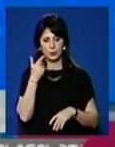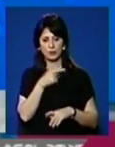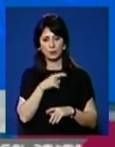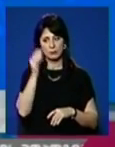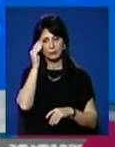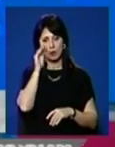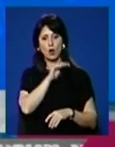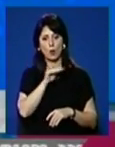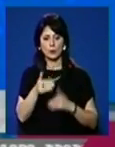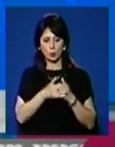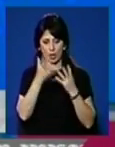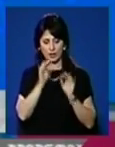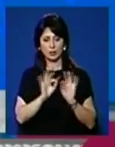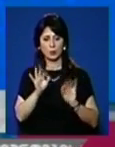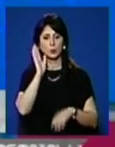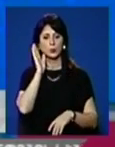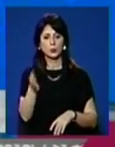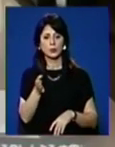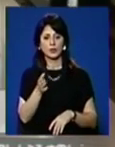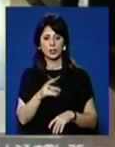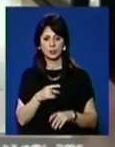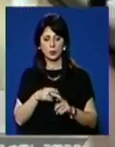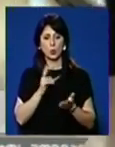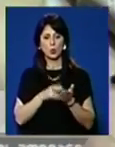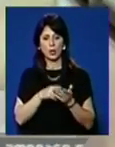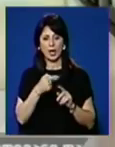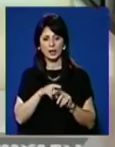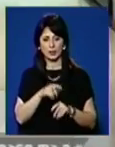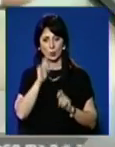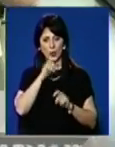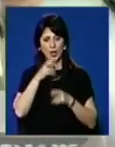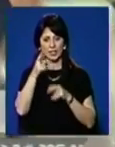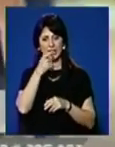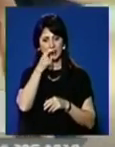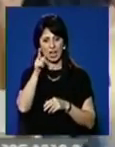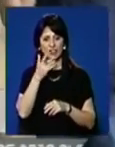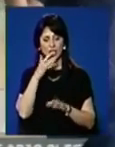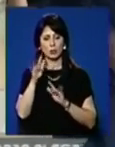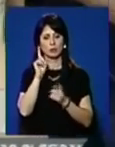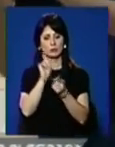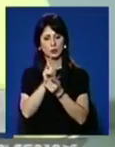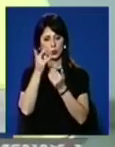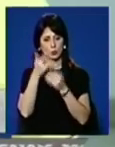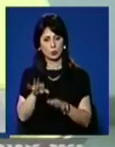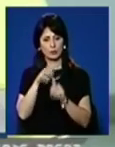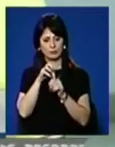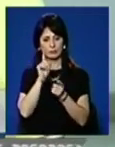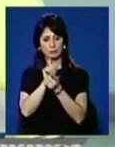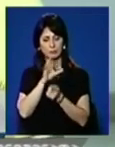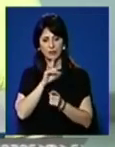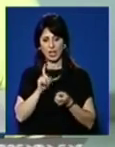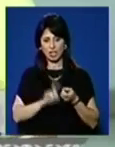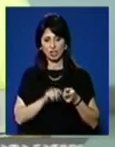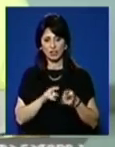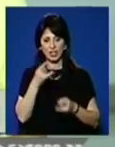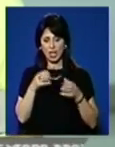მისი პოზიცია ოფიციალურად უახლოეს დღეებში გახდება ცნობილი. კურიერის წამყვანი უკრაინაში მისტისას მიხელ სააკაშვილს და ნაციონალური მოძრაობის სხვა ლიდერებს შეხვდა, რაც